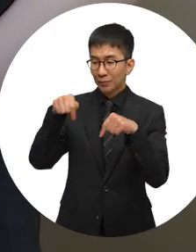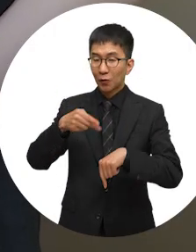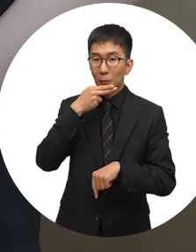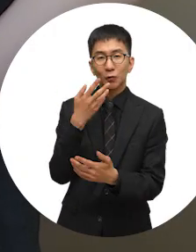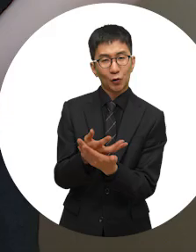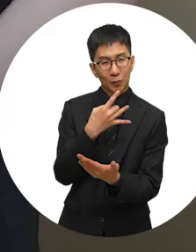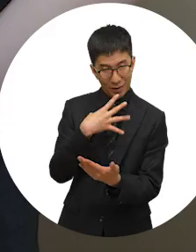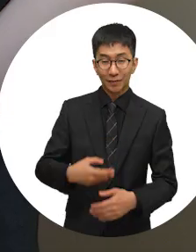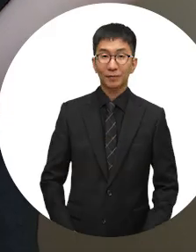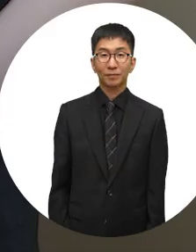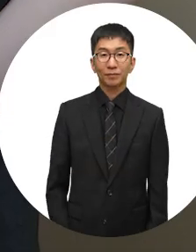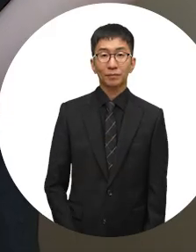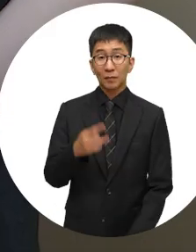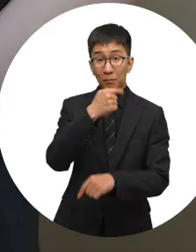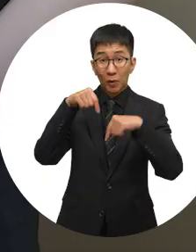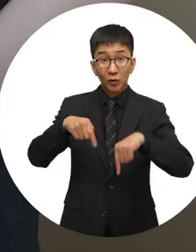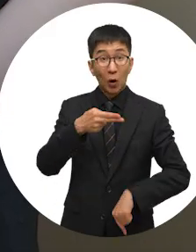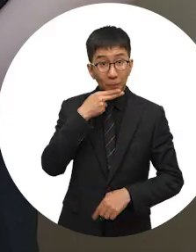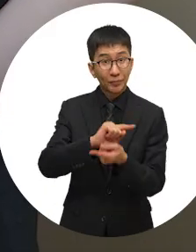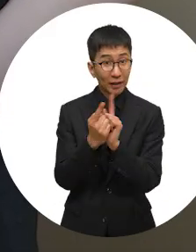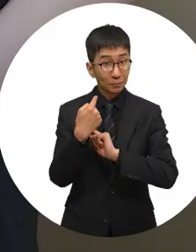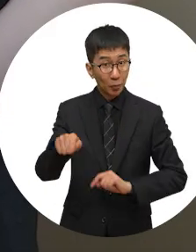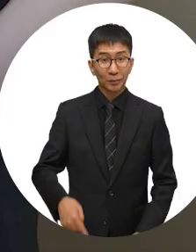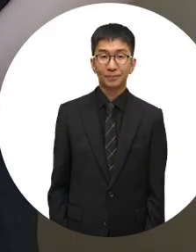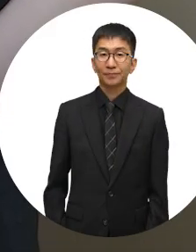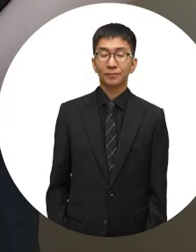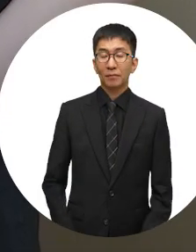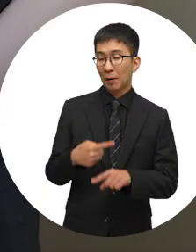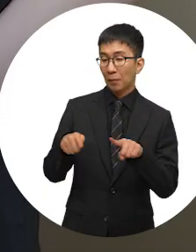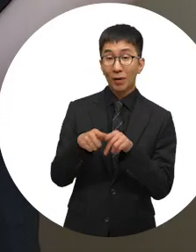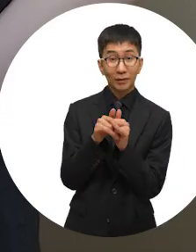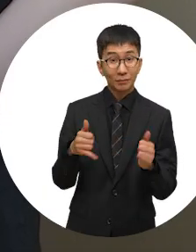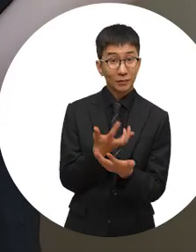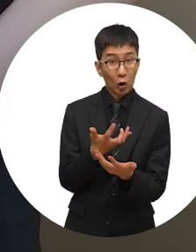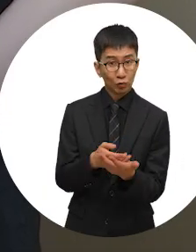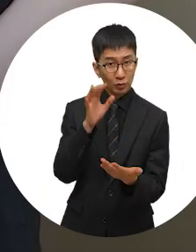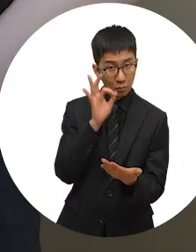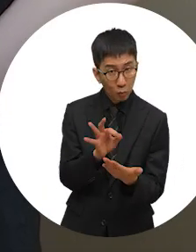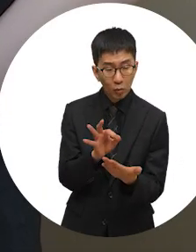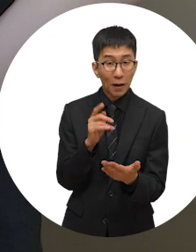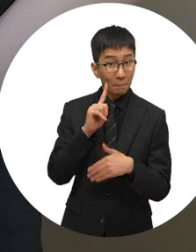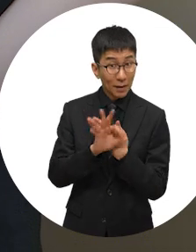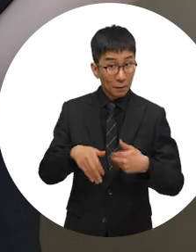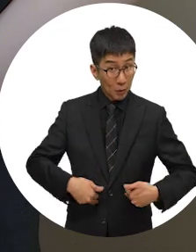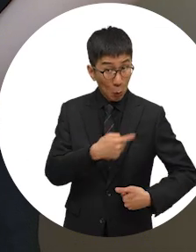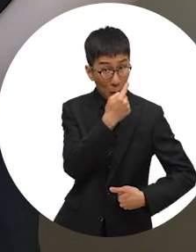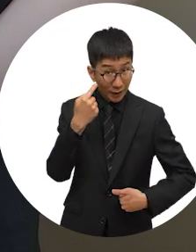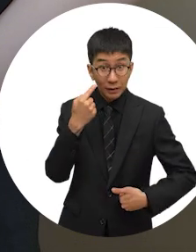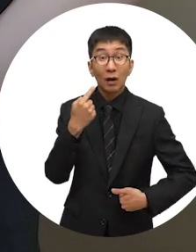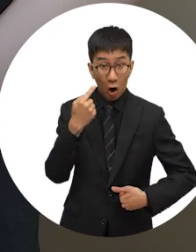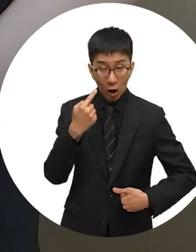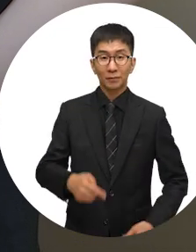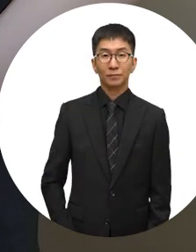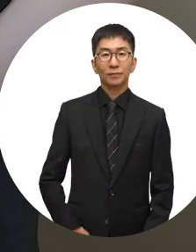선발이 이루어집니다. 하지만 해당 전형은 면접이 없는 대신 평가위원이 서류평가 과정에서 확인이 필요하다고